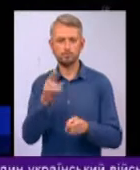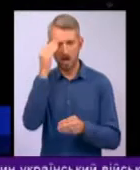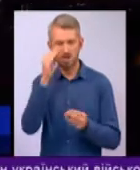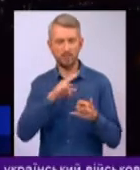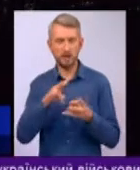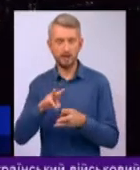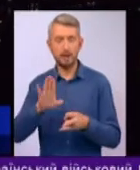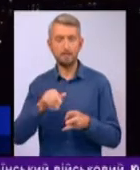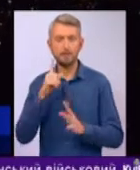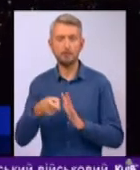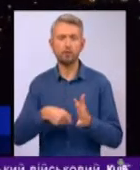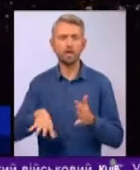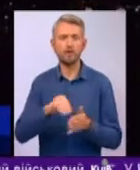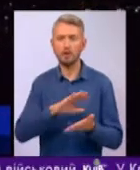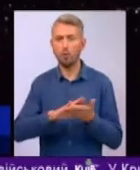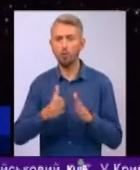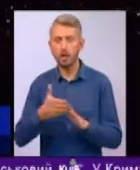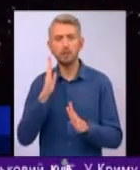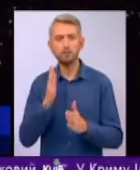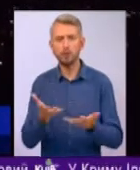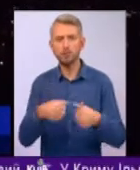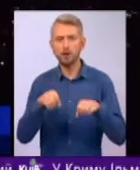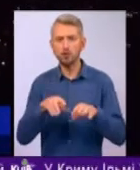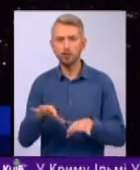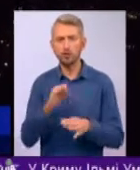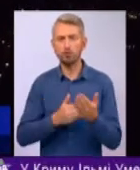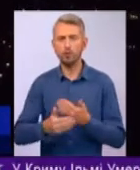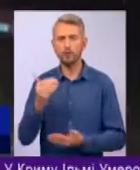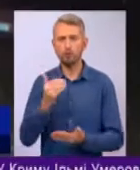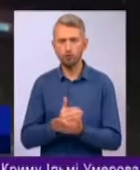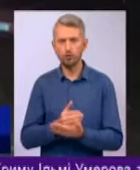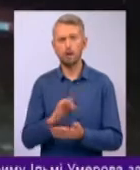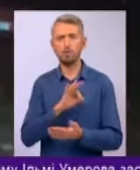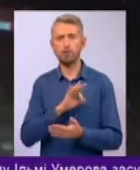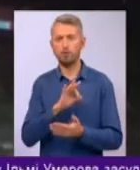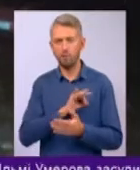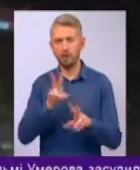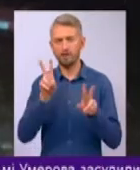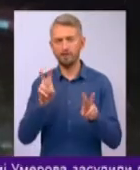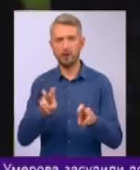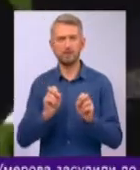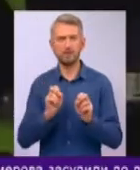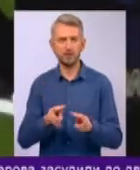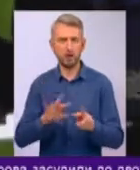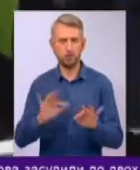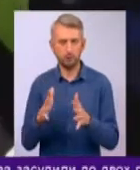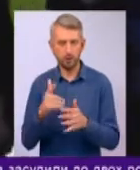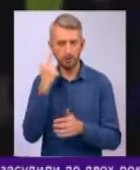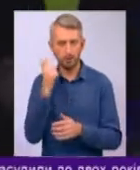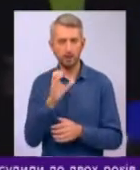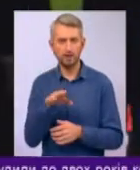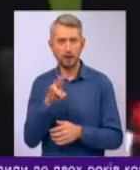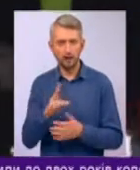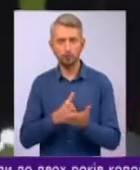диверсію. Після з'ясування всіх обставин буде прийнято рішення щодо остаточної правової кваліфікації надзвичайної події, повідомили СТН